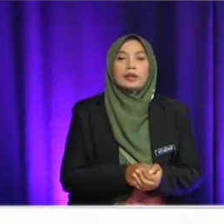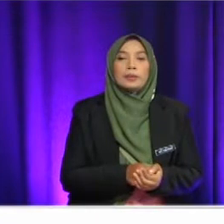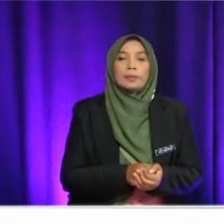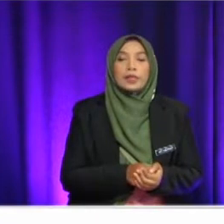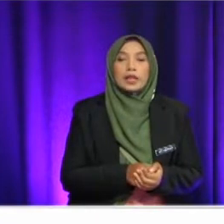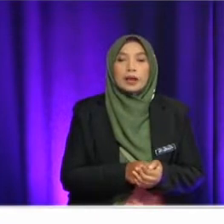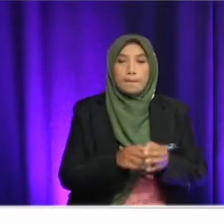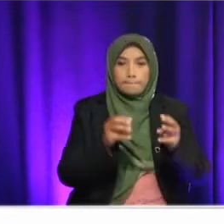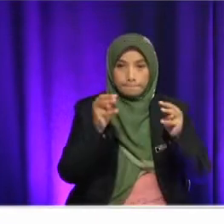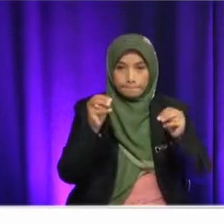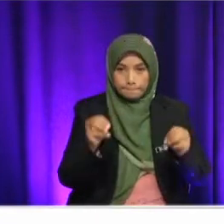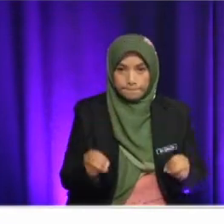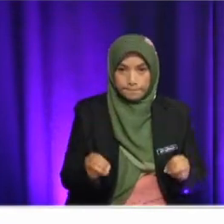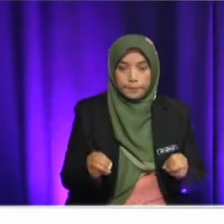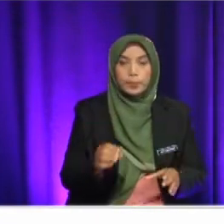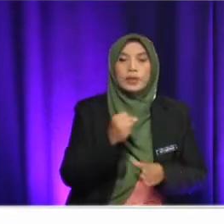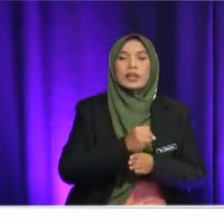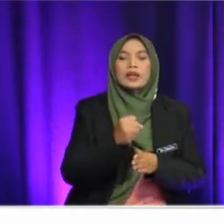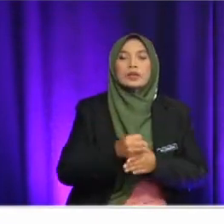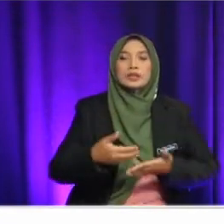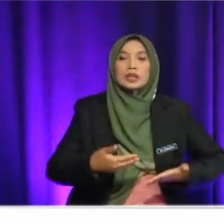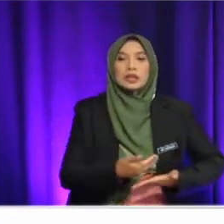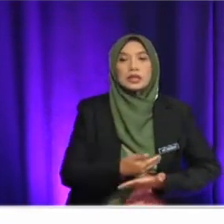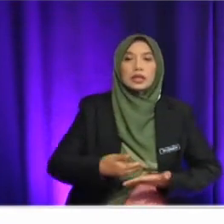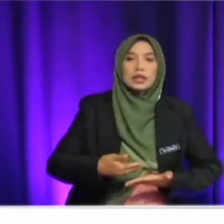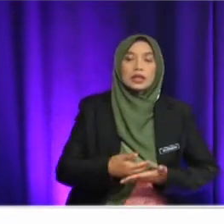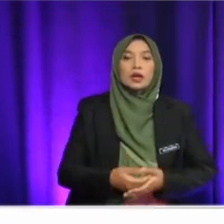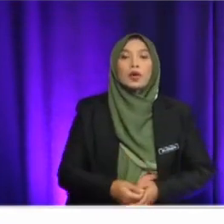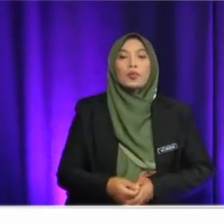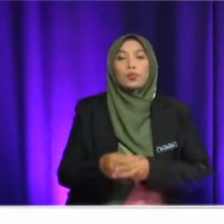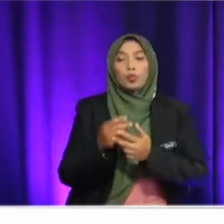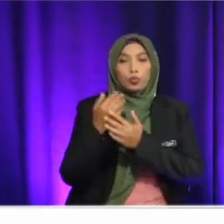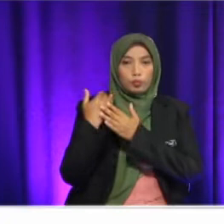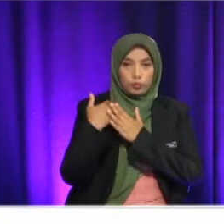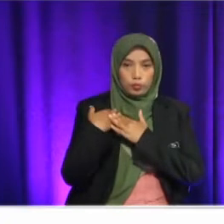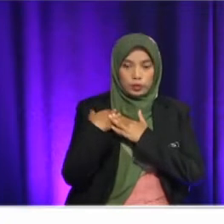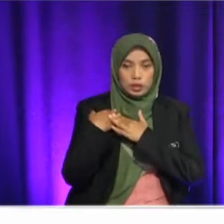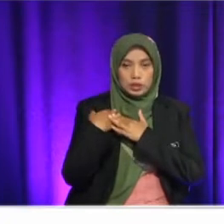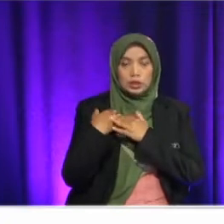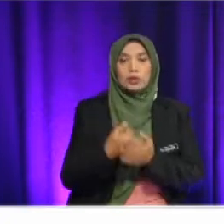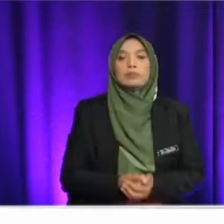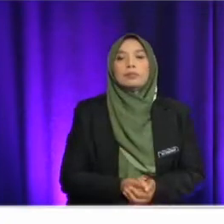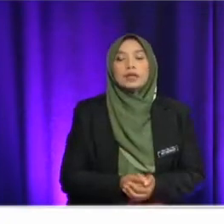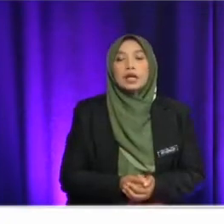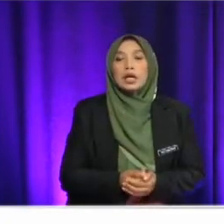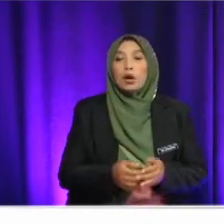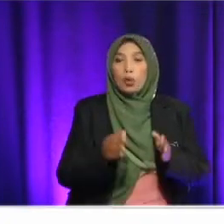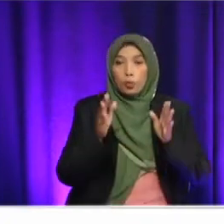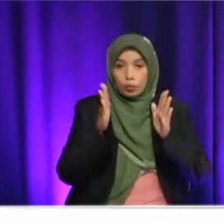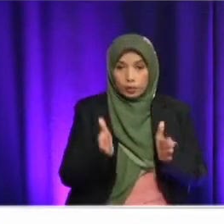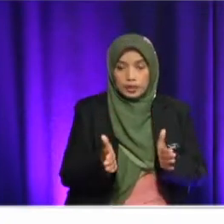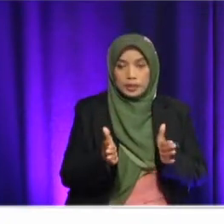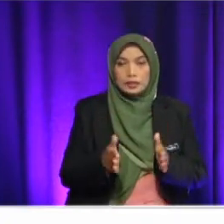untuk memupuk amalan budi bahasa dalam kalangan generasi hari ini haruslah bermula dengan kedua-dua orang tua